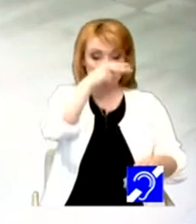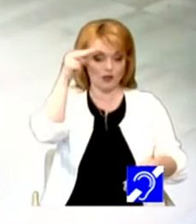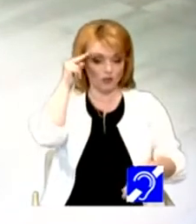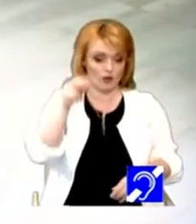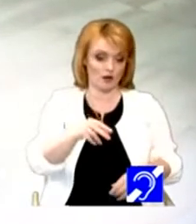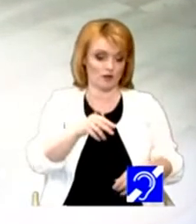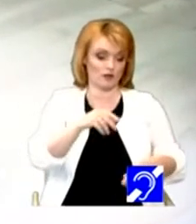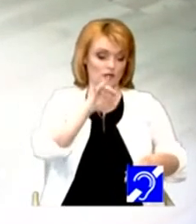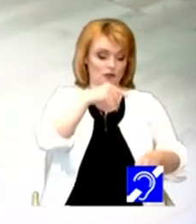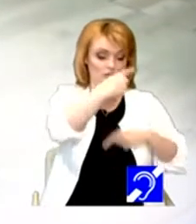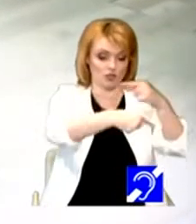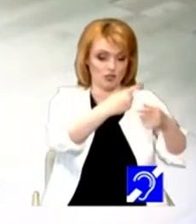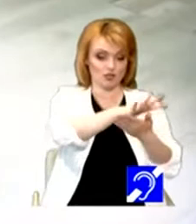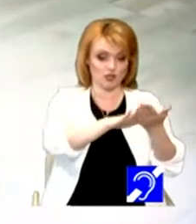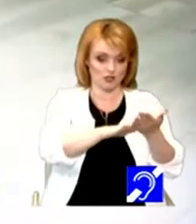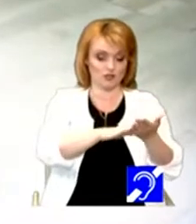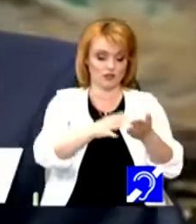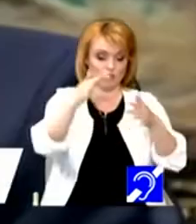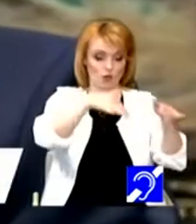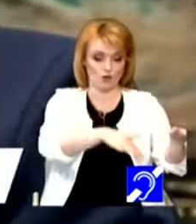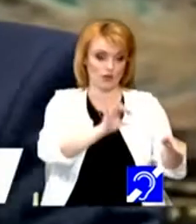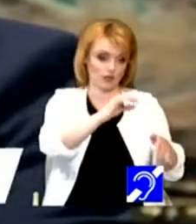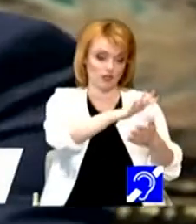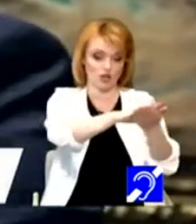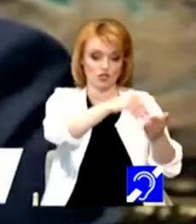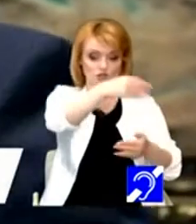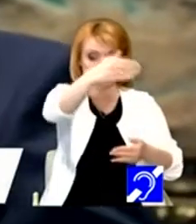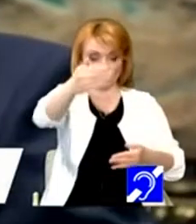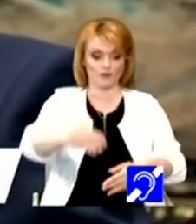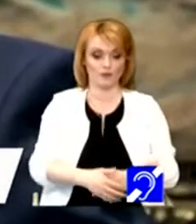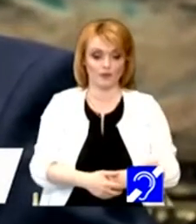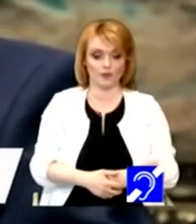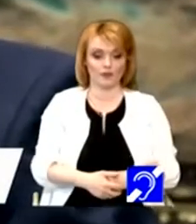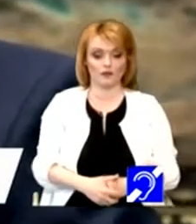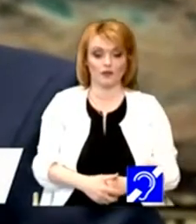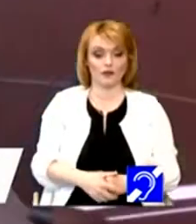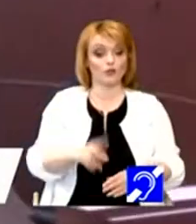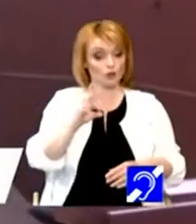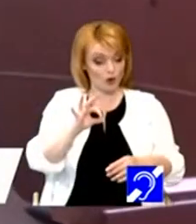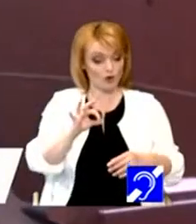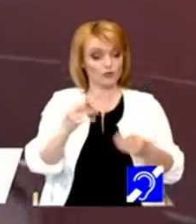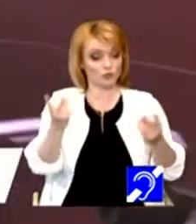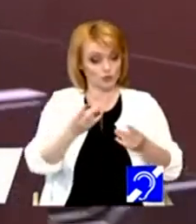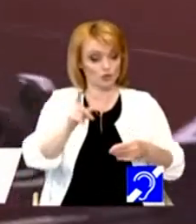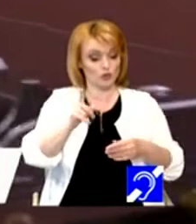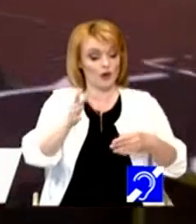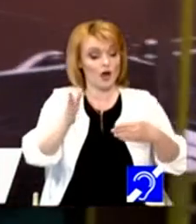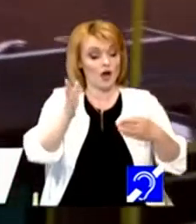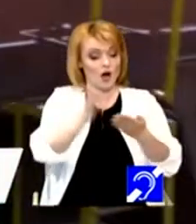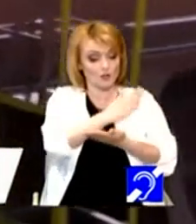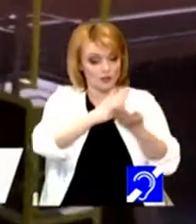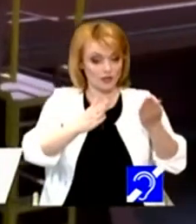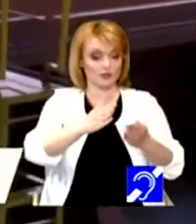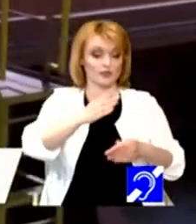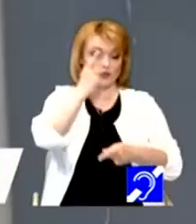Балтийское море и дальше в любую точку планеты. Но для этого нужно снимать санкции с Беларуси. Федерация Русь a fost acuzată că